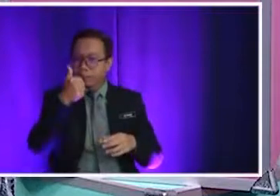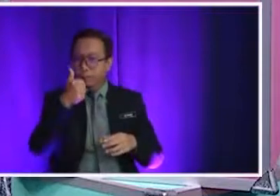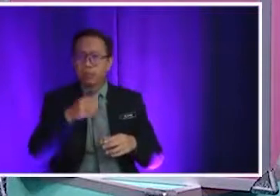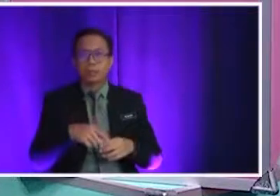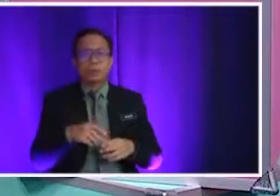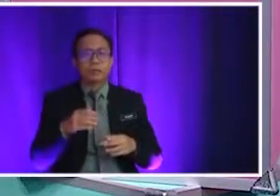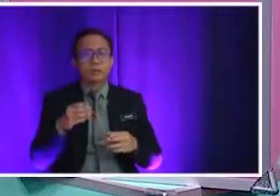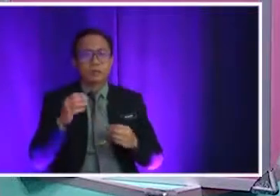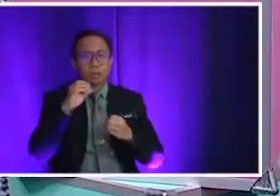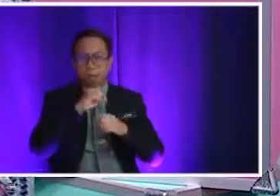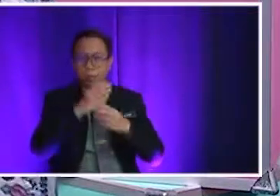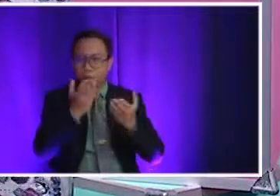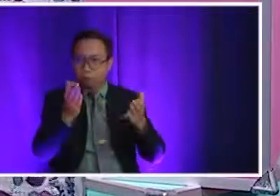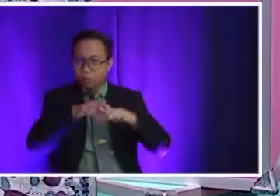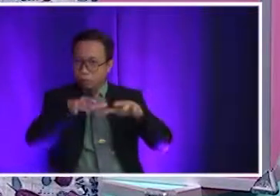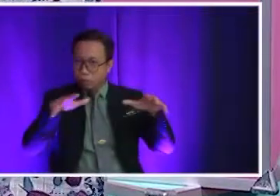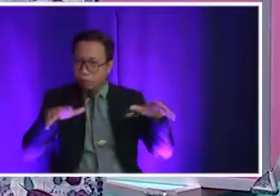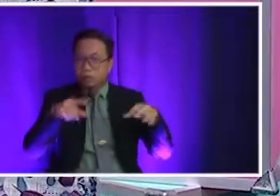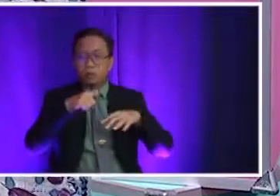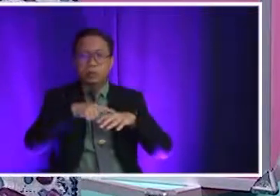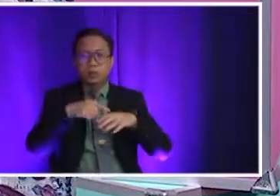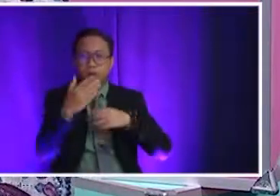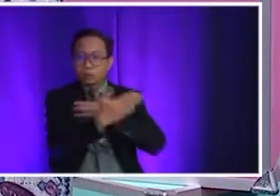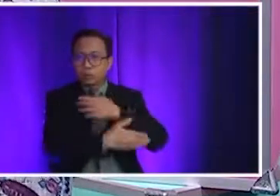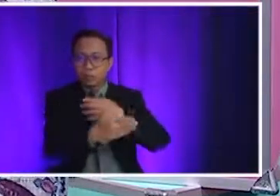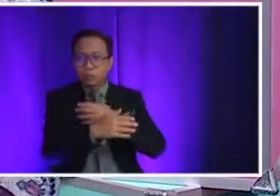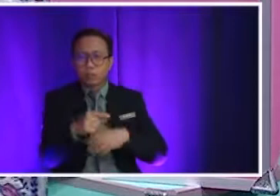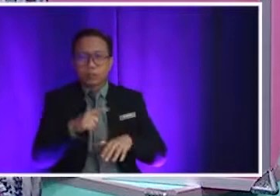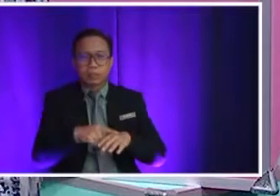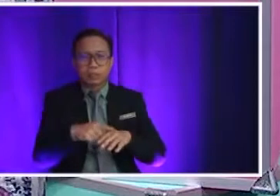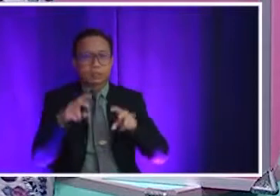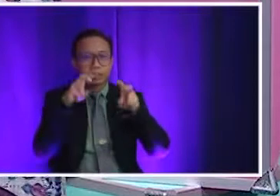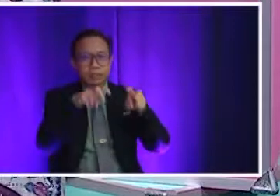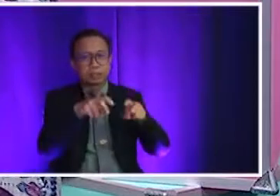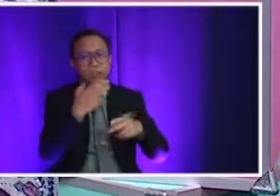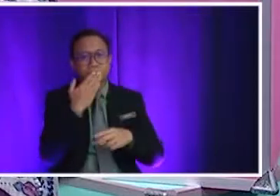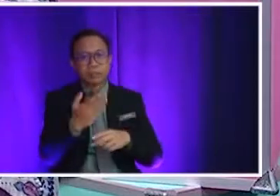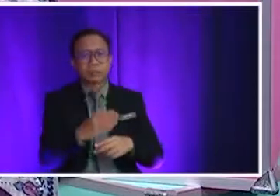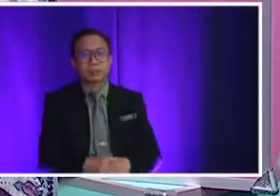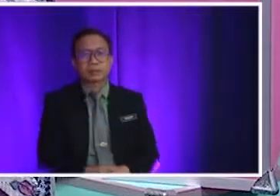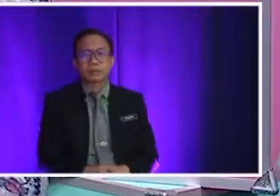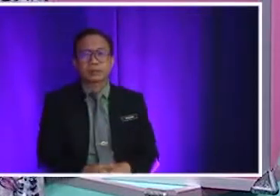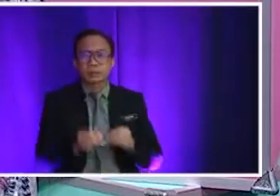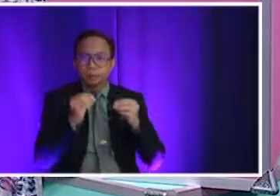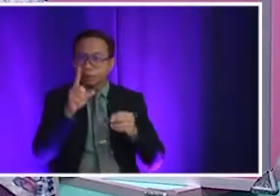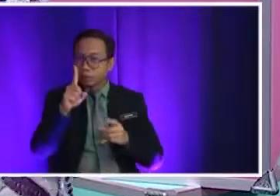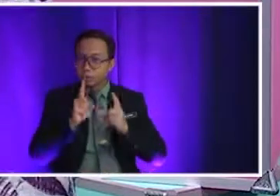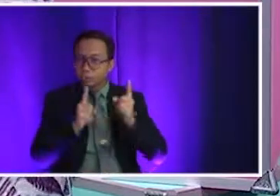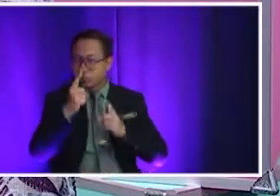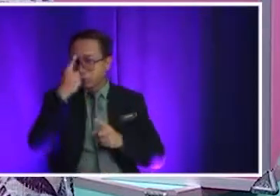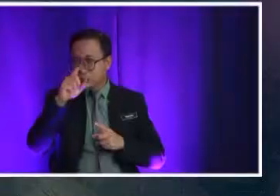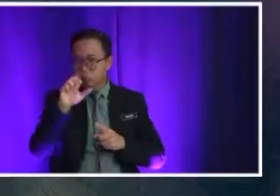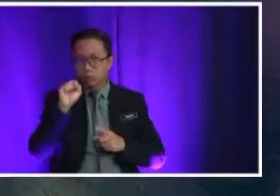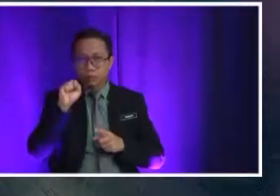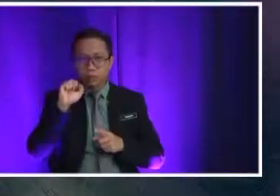pengaruh pahaman mereka diseluruh negara yang di yang dijajah Oke terima kasih Safika kita bagi satu bintang untuk